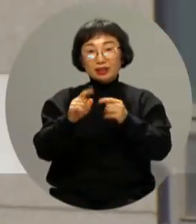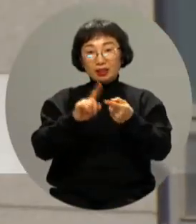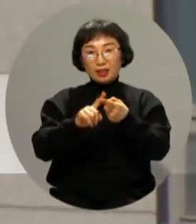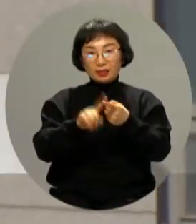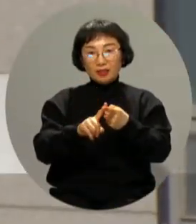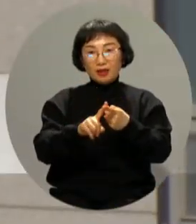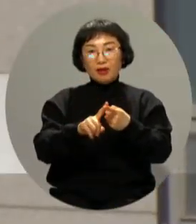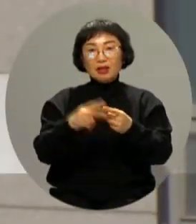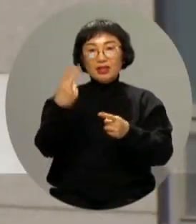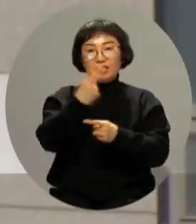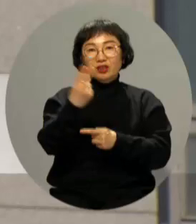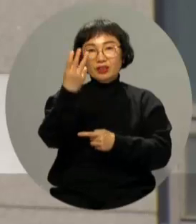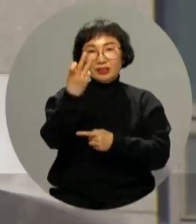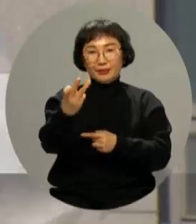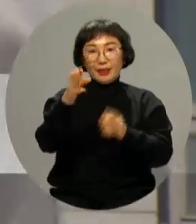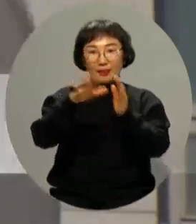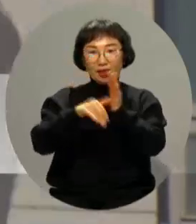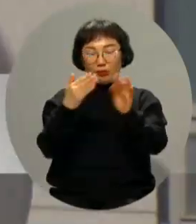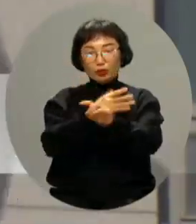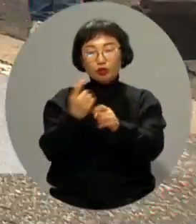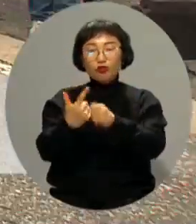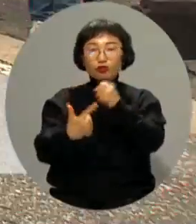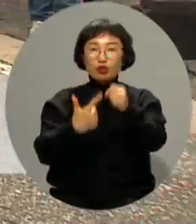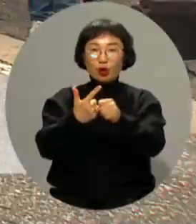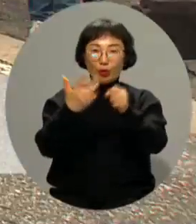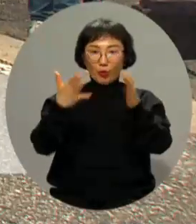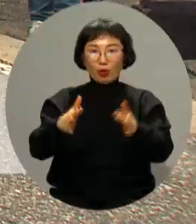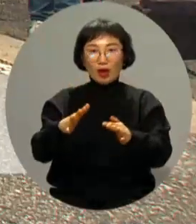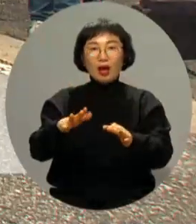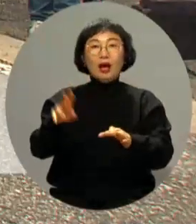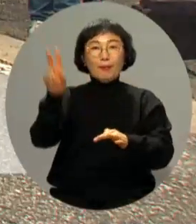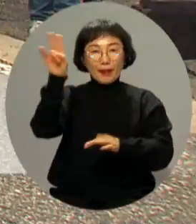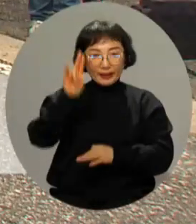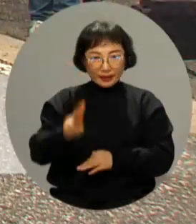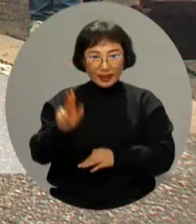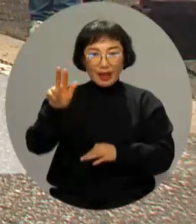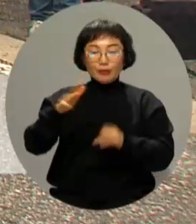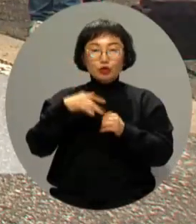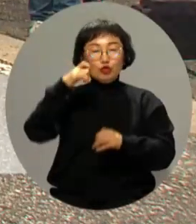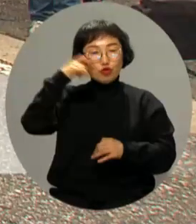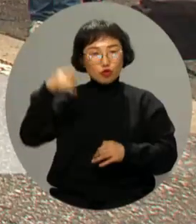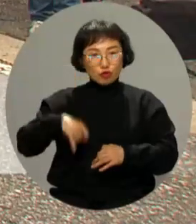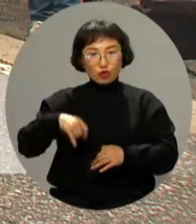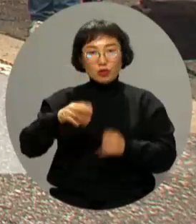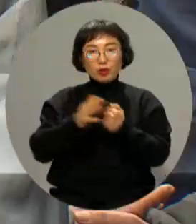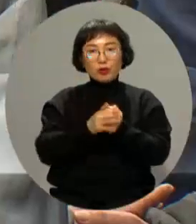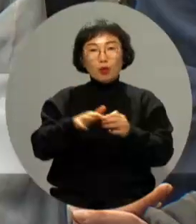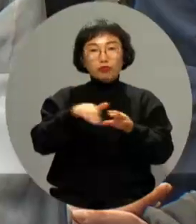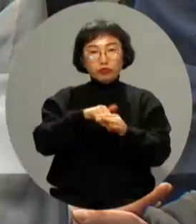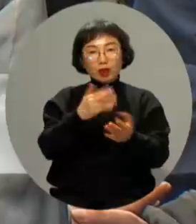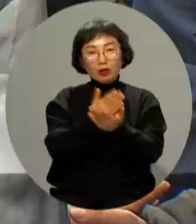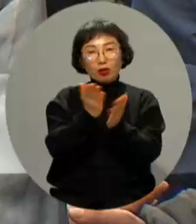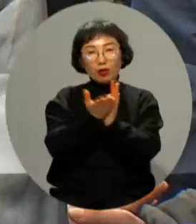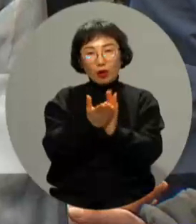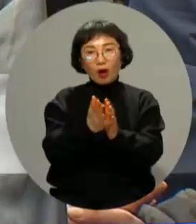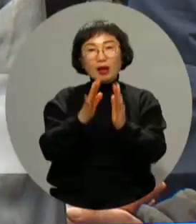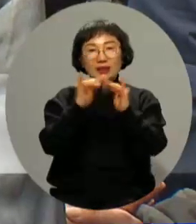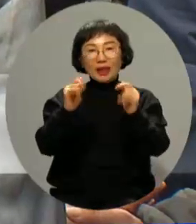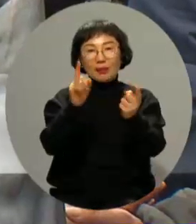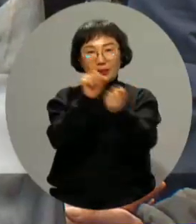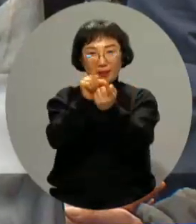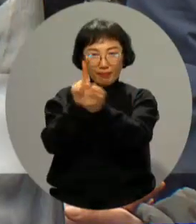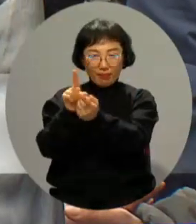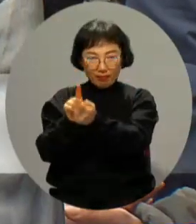하대표는 지난 2013년부터 6년 동안 베트남과 중국에서 북한 문화교류국 소속 공작원과 만나고